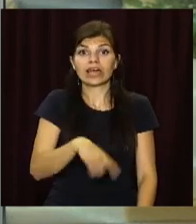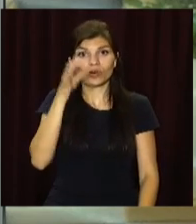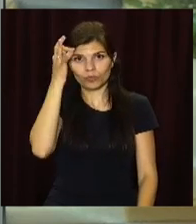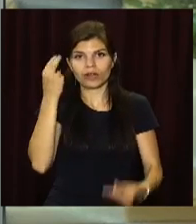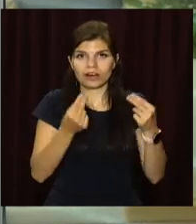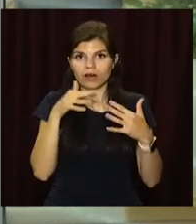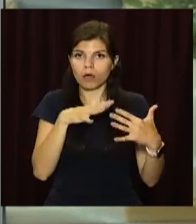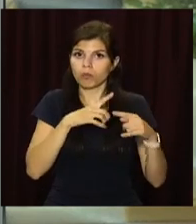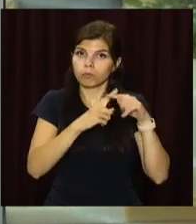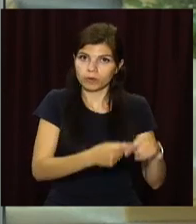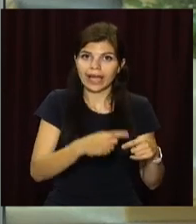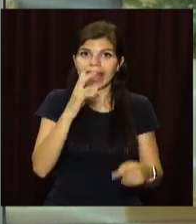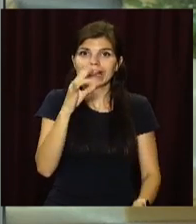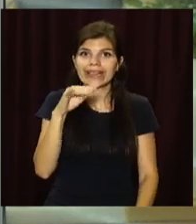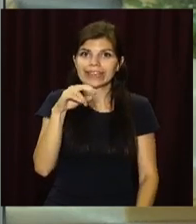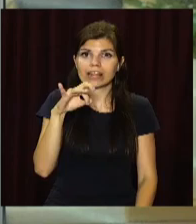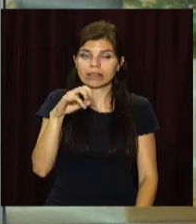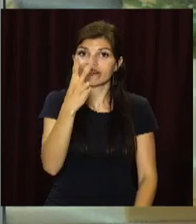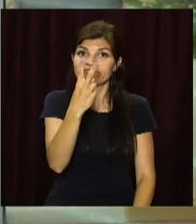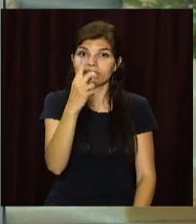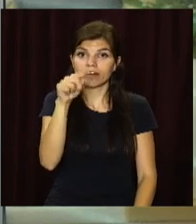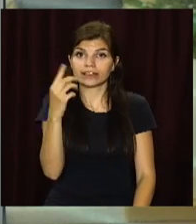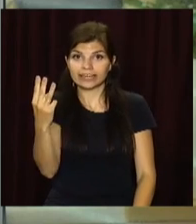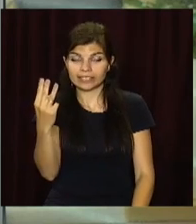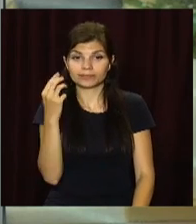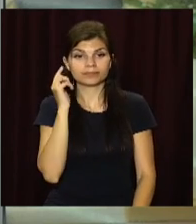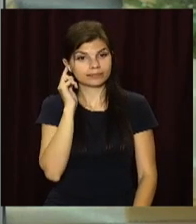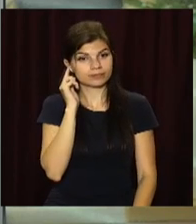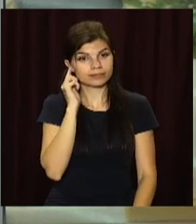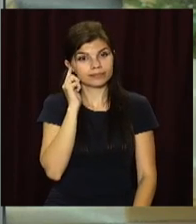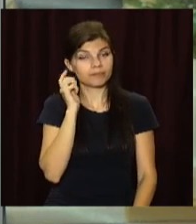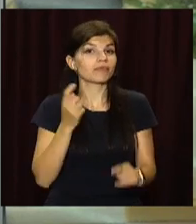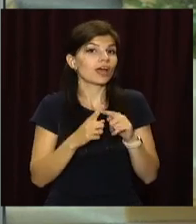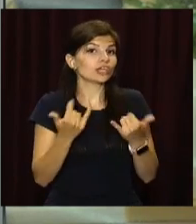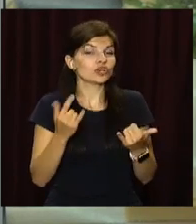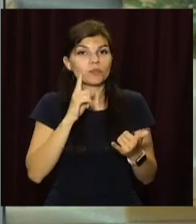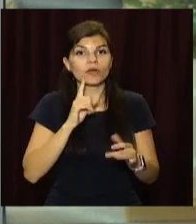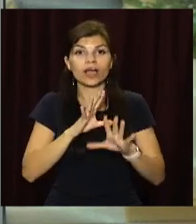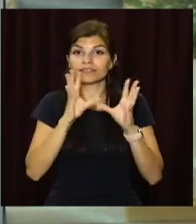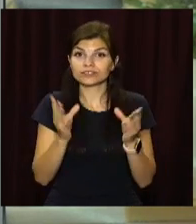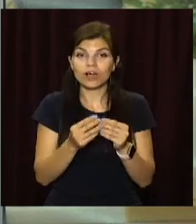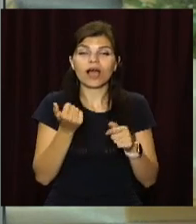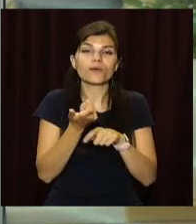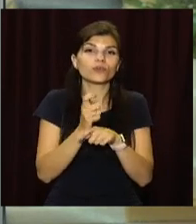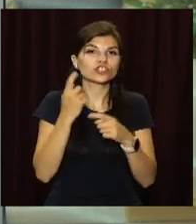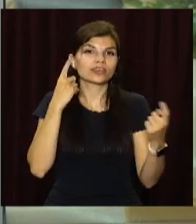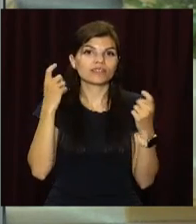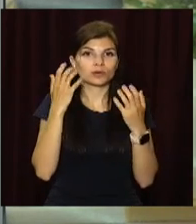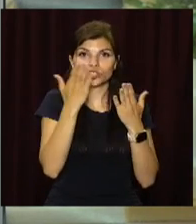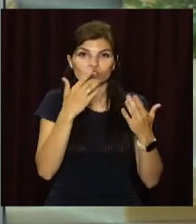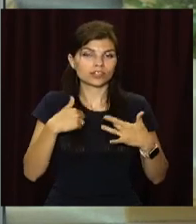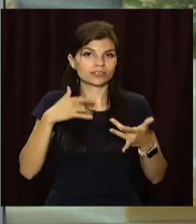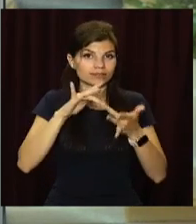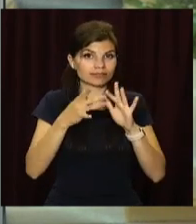українці поступились нідерландцям з рахунком 2-3. На цьому в мене поки що все, а більше інформації читайте на